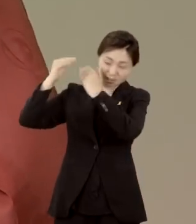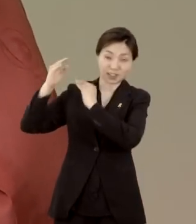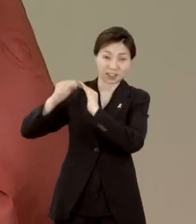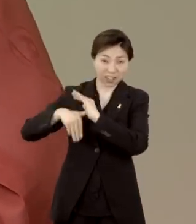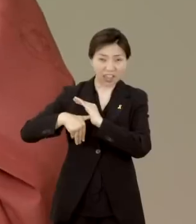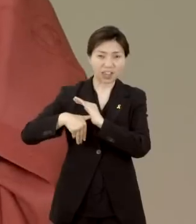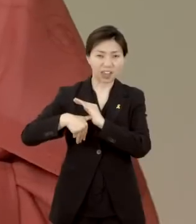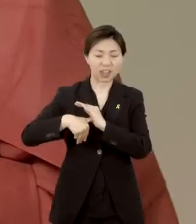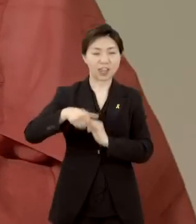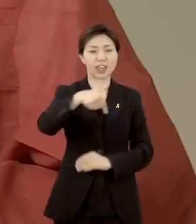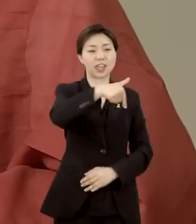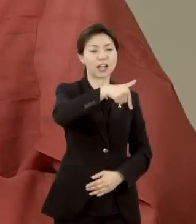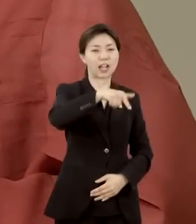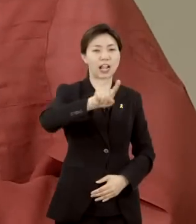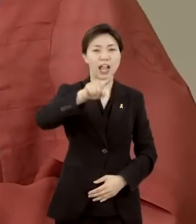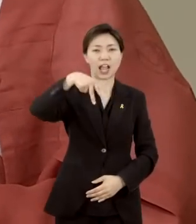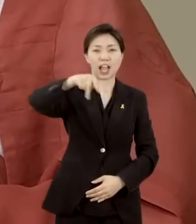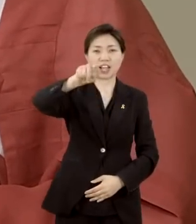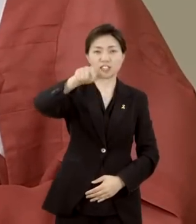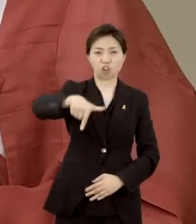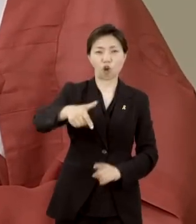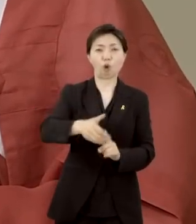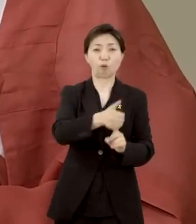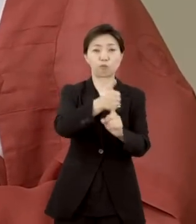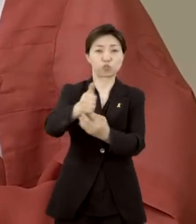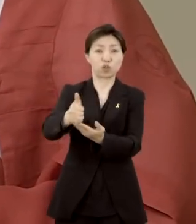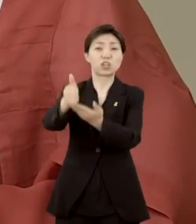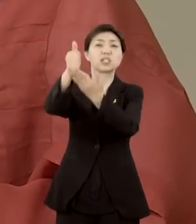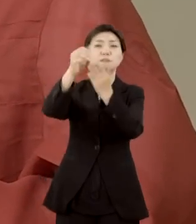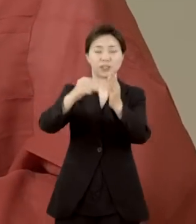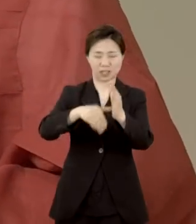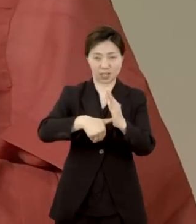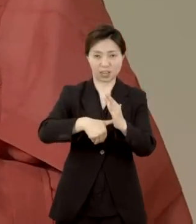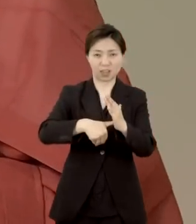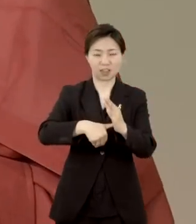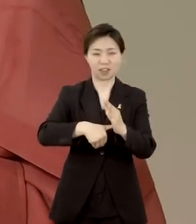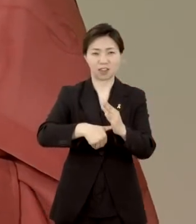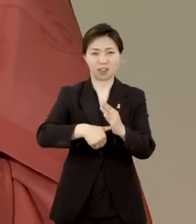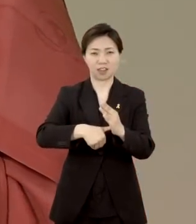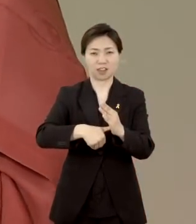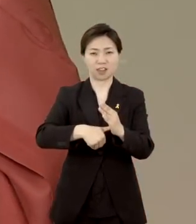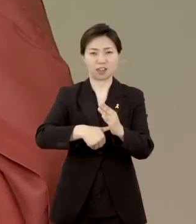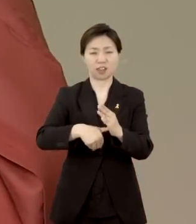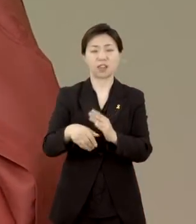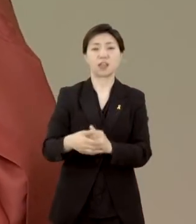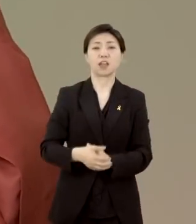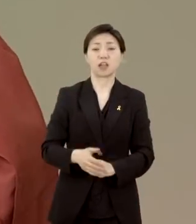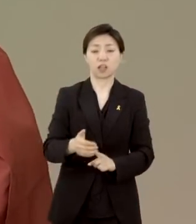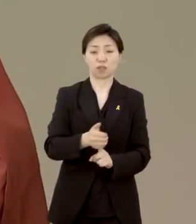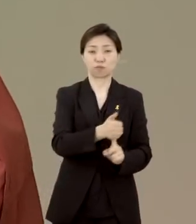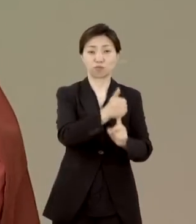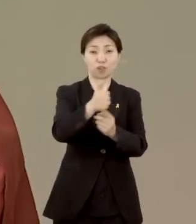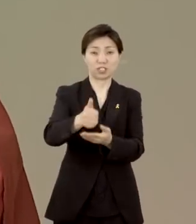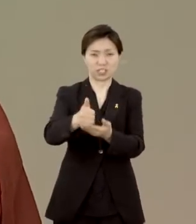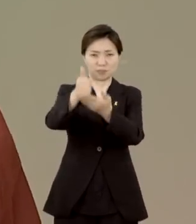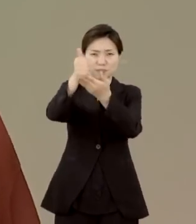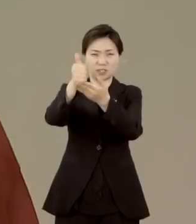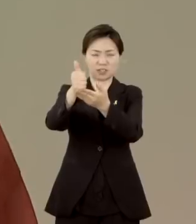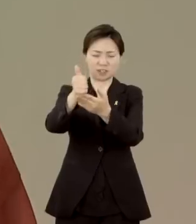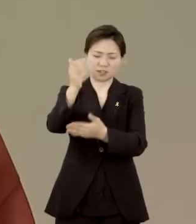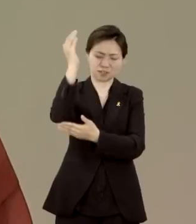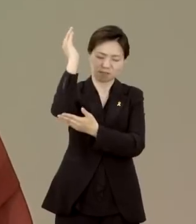머나먼 과거 가서 부처님 시대 때 가서 부처님께서 널리